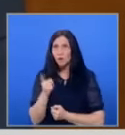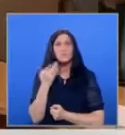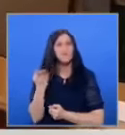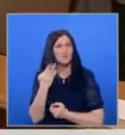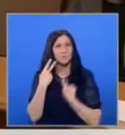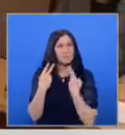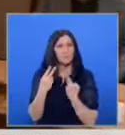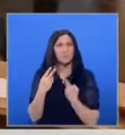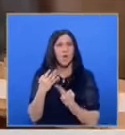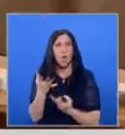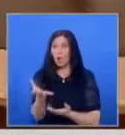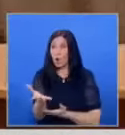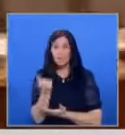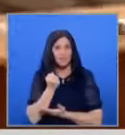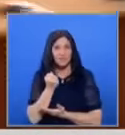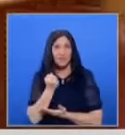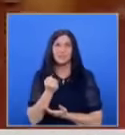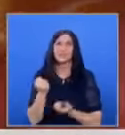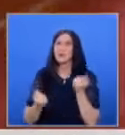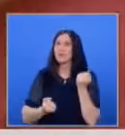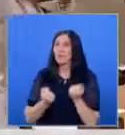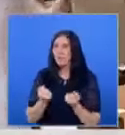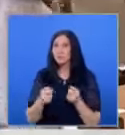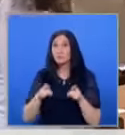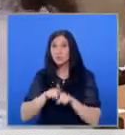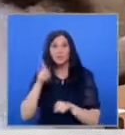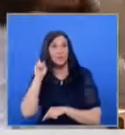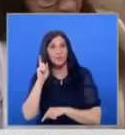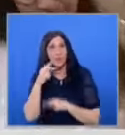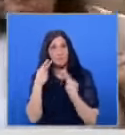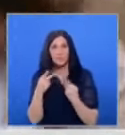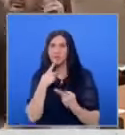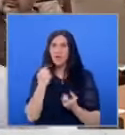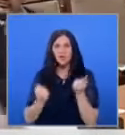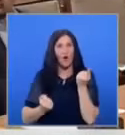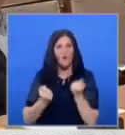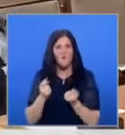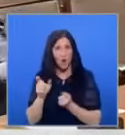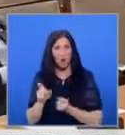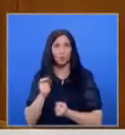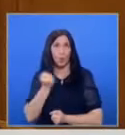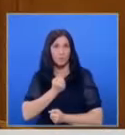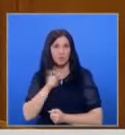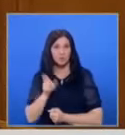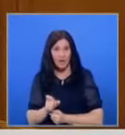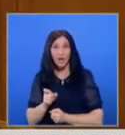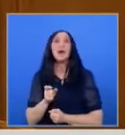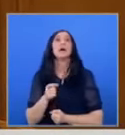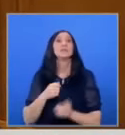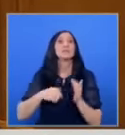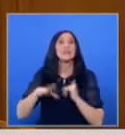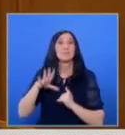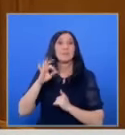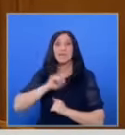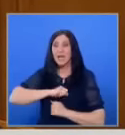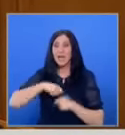това се предвижда и конфискация на моторното превозно средство. Същото наказание е предвидено за шофьорите, които убият човек при шофиране с повече от 50